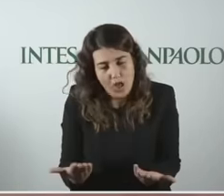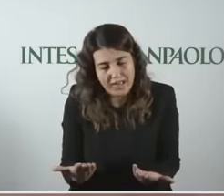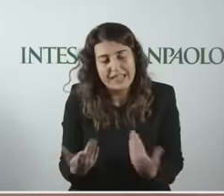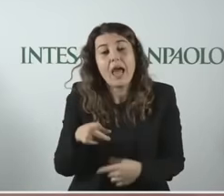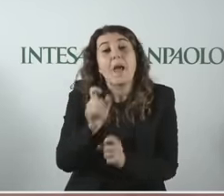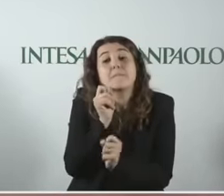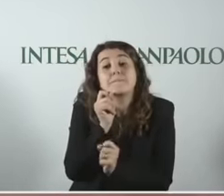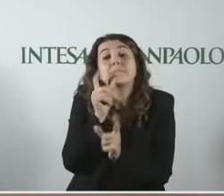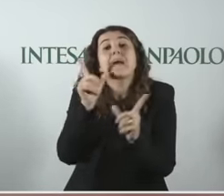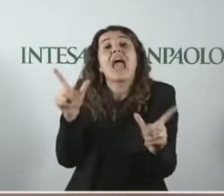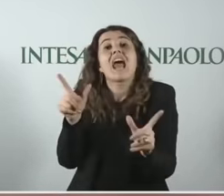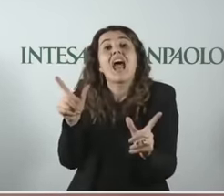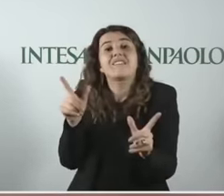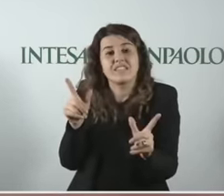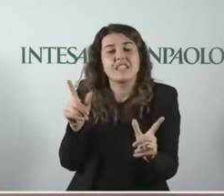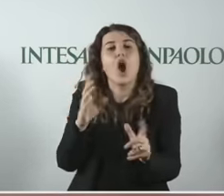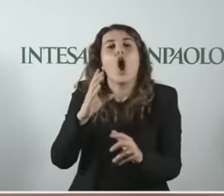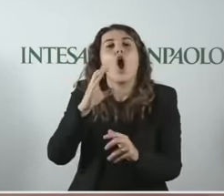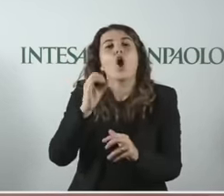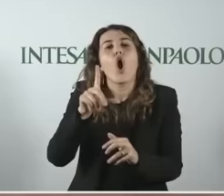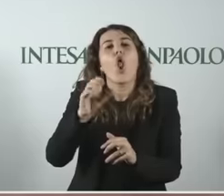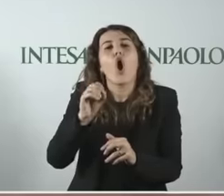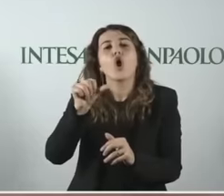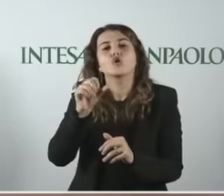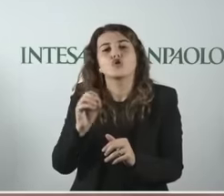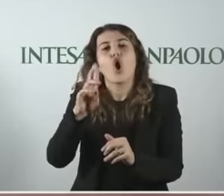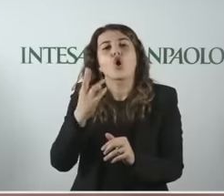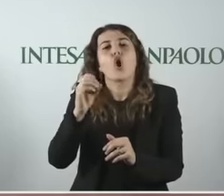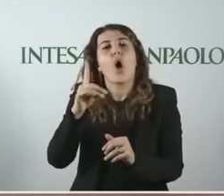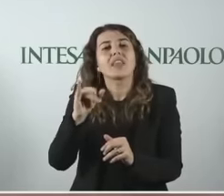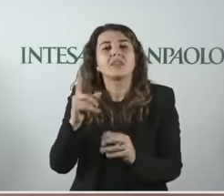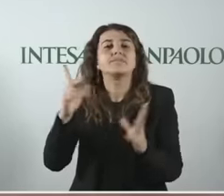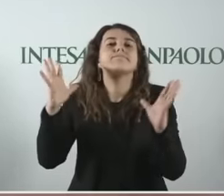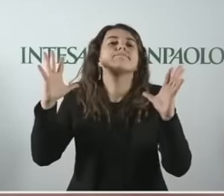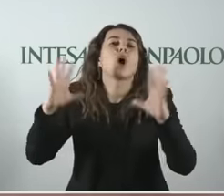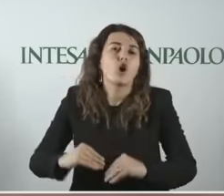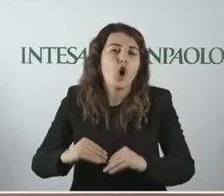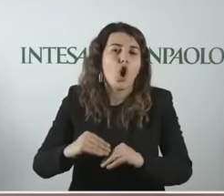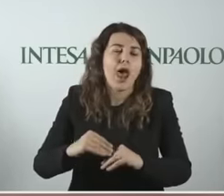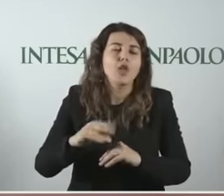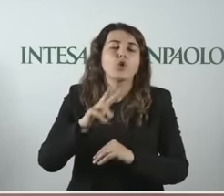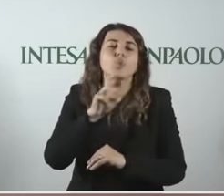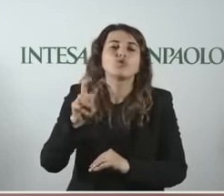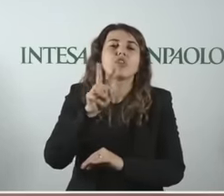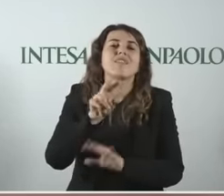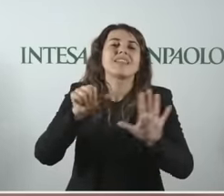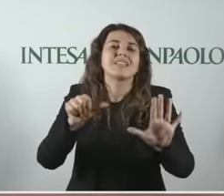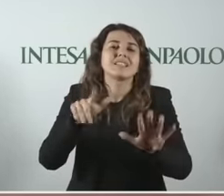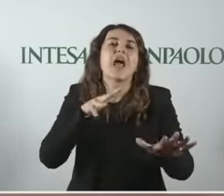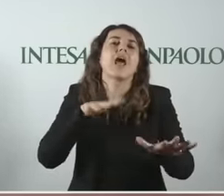quelle meraviglie il Colosso di Rodi È crollata per un terremoto nel 226 avanti